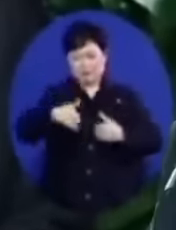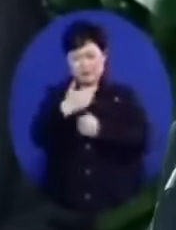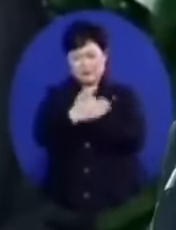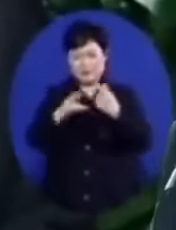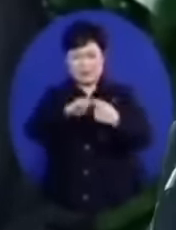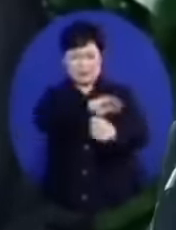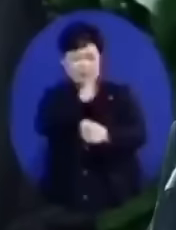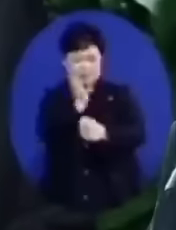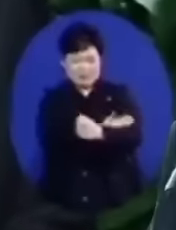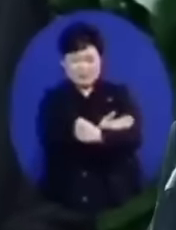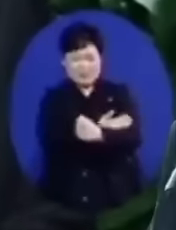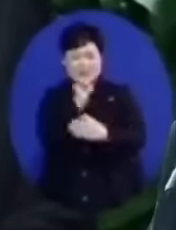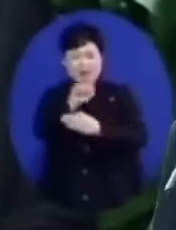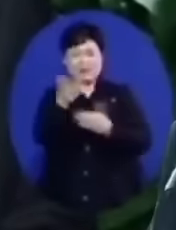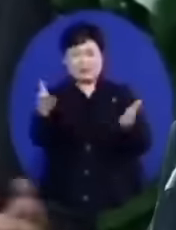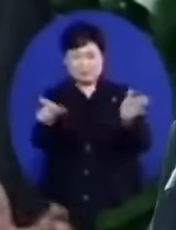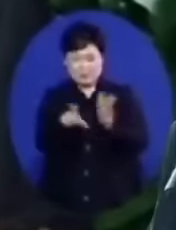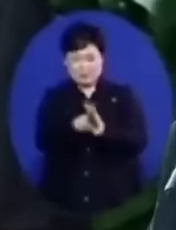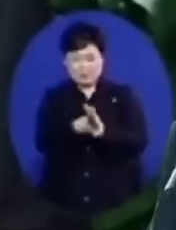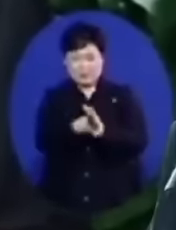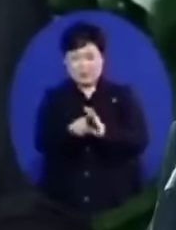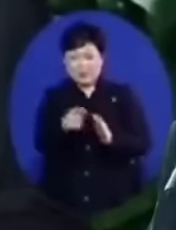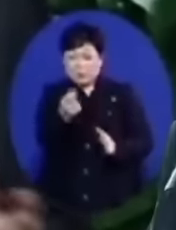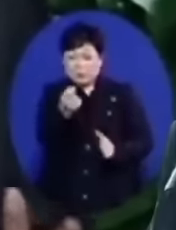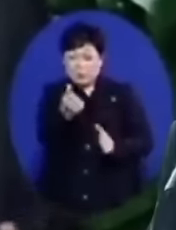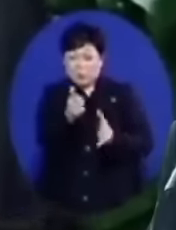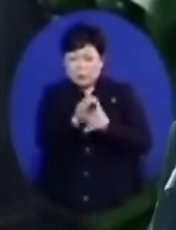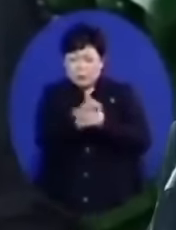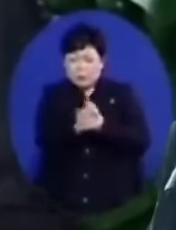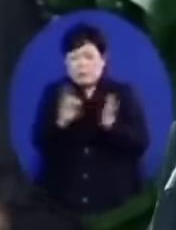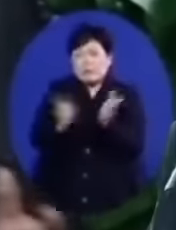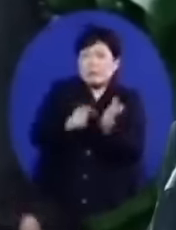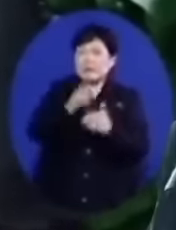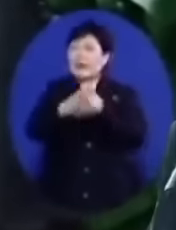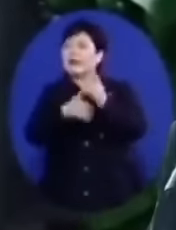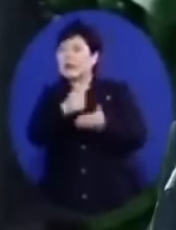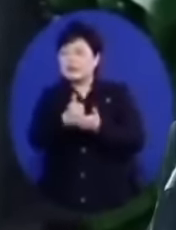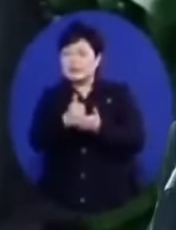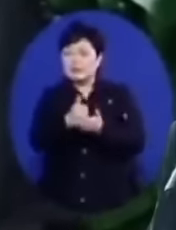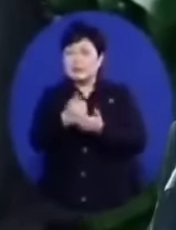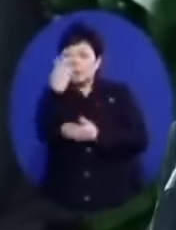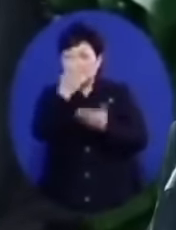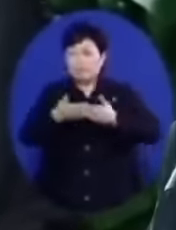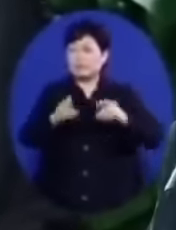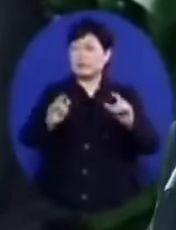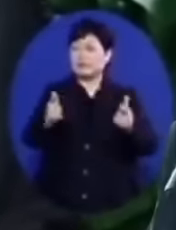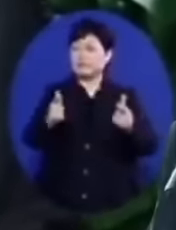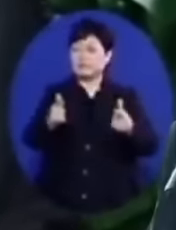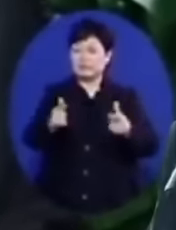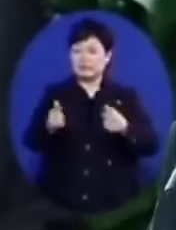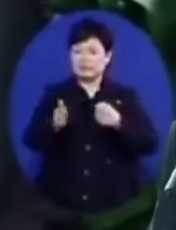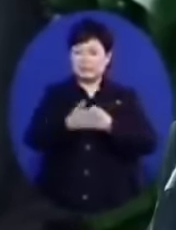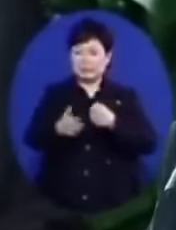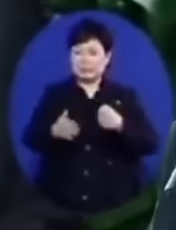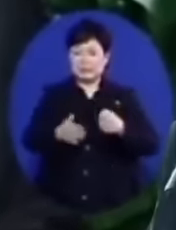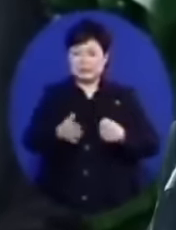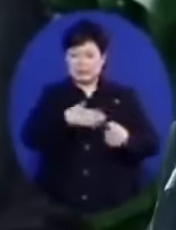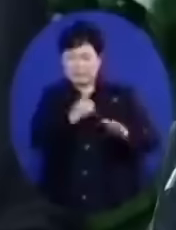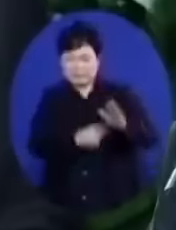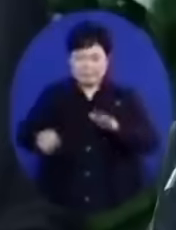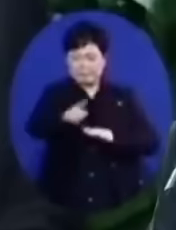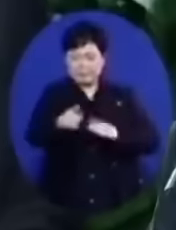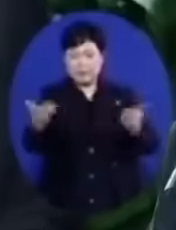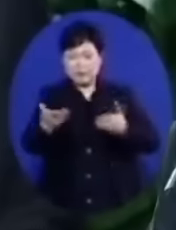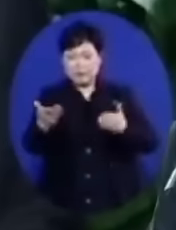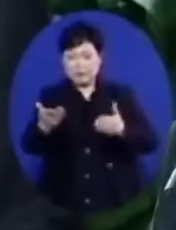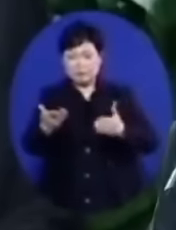능력을 주시는 것입니다. 조금 기도하고 난 다음 아이고 너무 급한데 하나님이 안 돌봐주시니까 내가 뭐 하나님 앞서 해야지